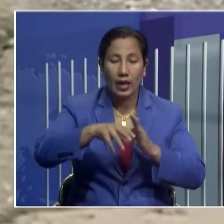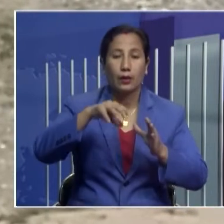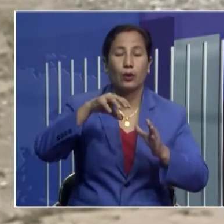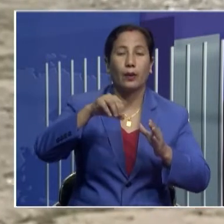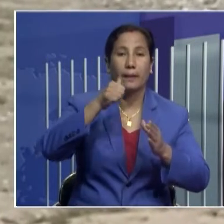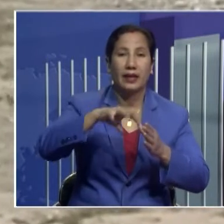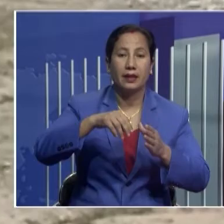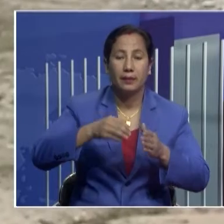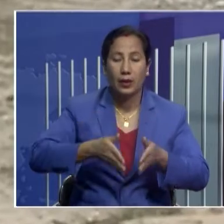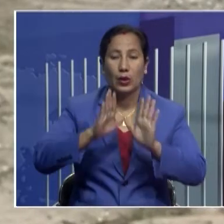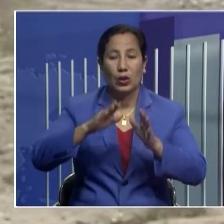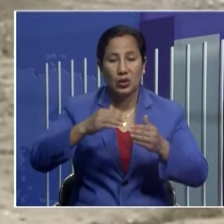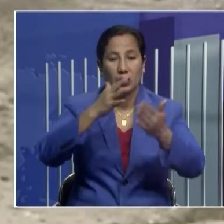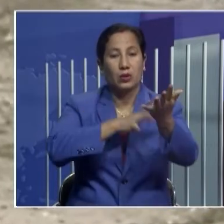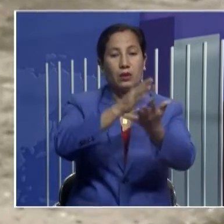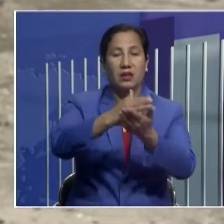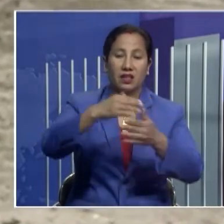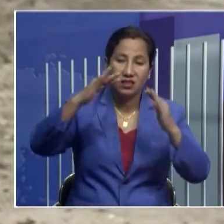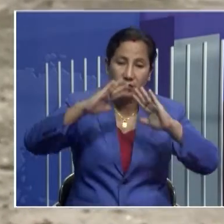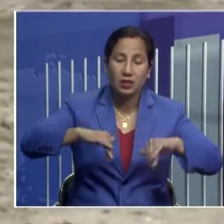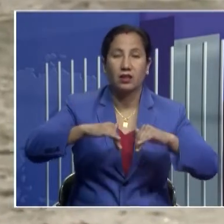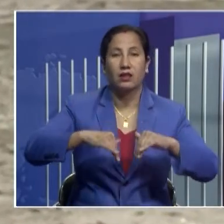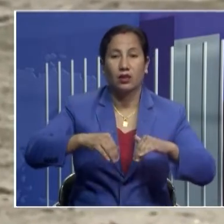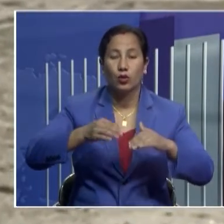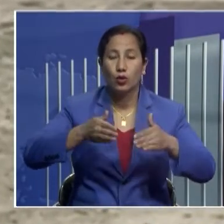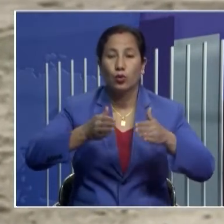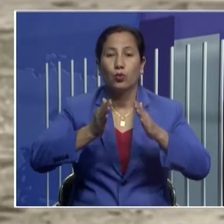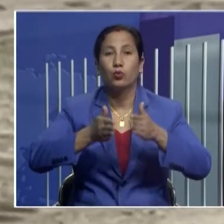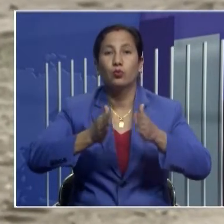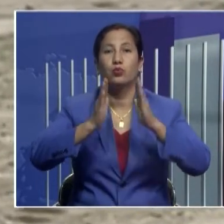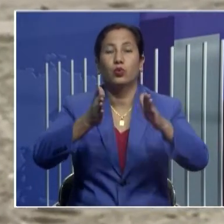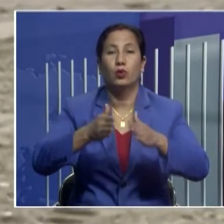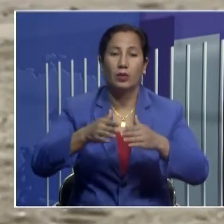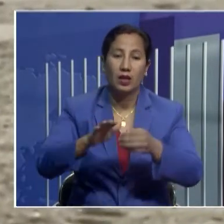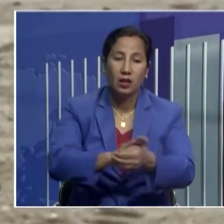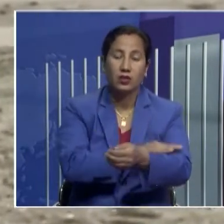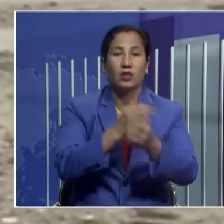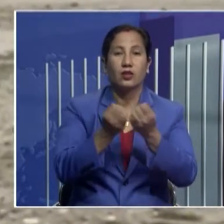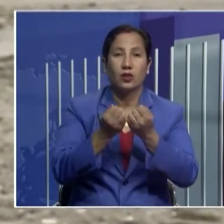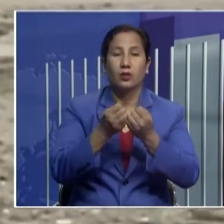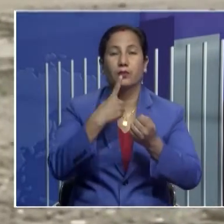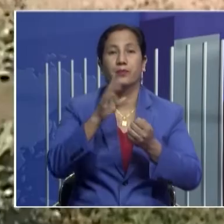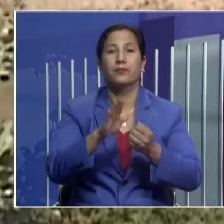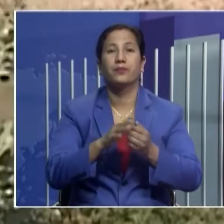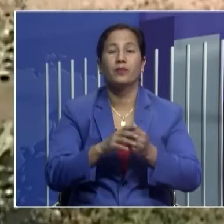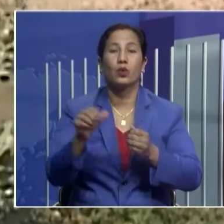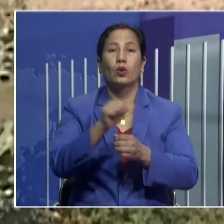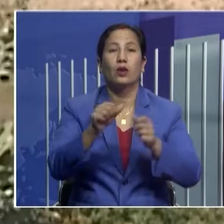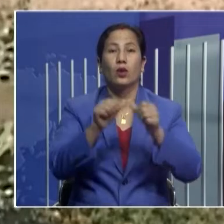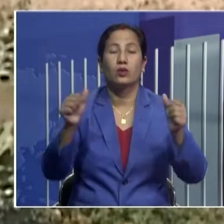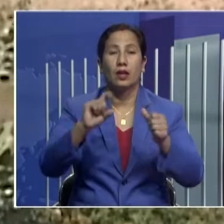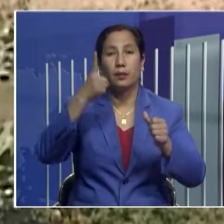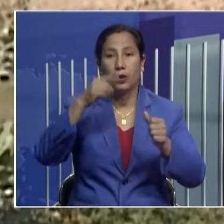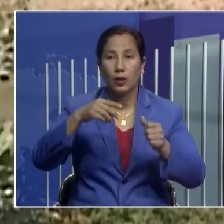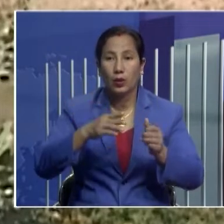नहरको बाँध भत्काउनका साथै पैदल हिँड्ने पुलहरूमा समेत असर गरेको आयोजना निर्देशक रणबहादुर बमले बताउनुभयो। उहाँका अनुसार